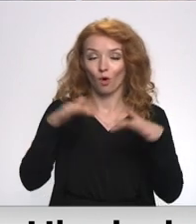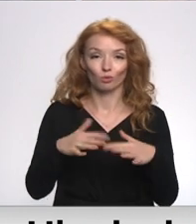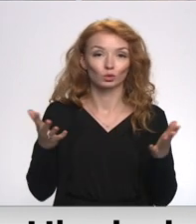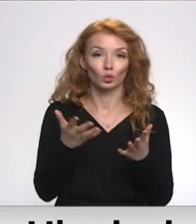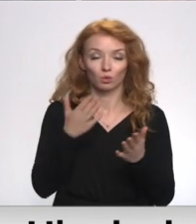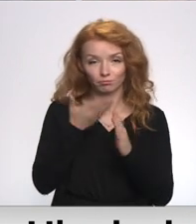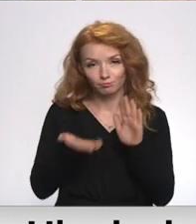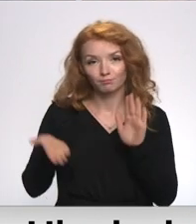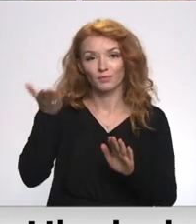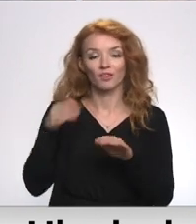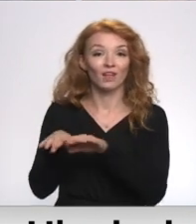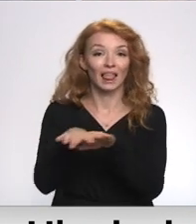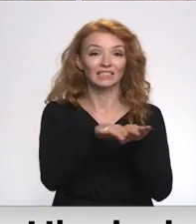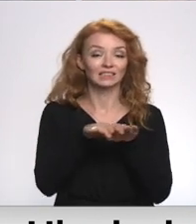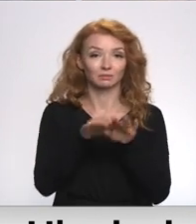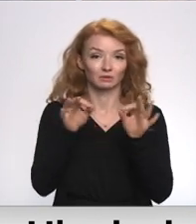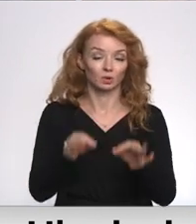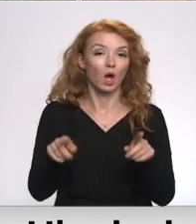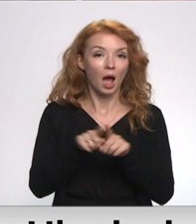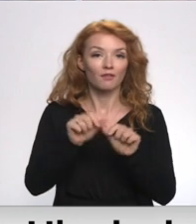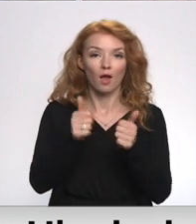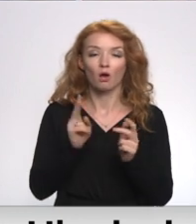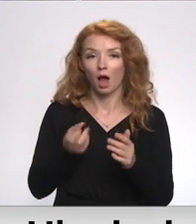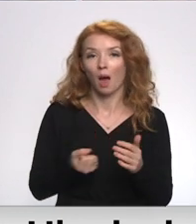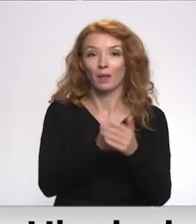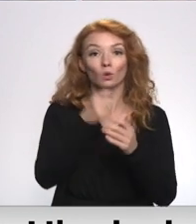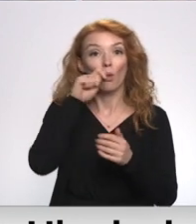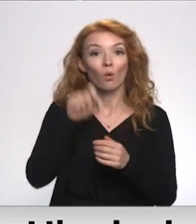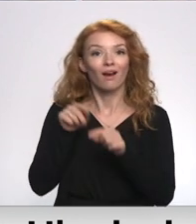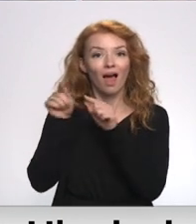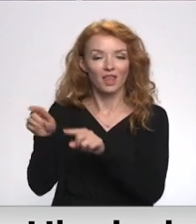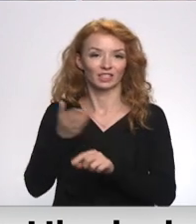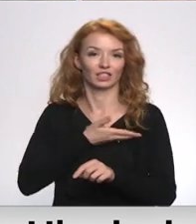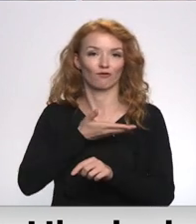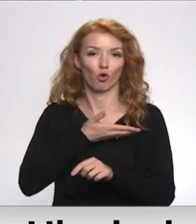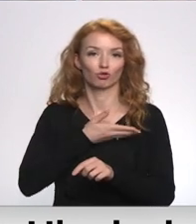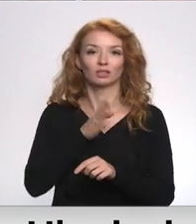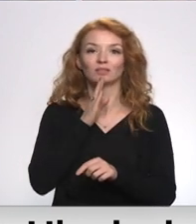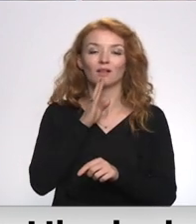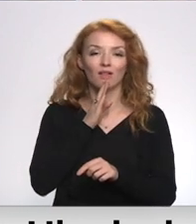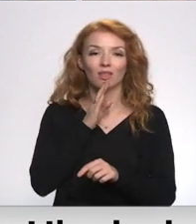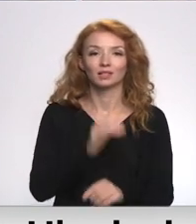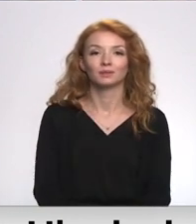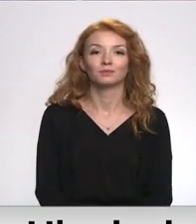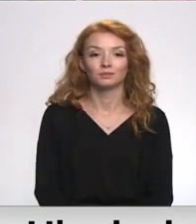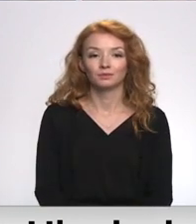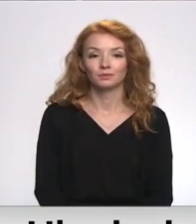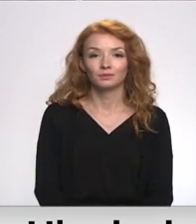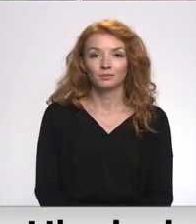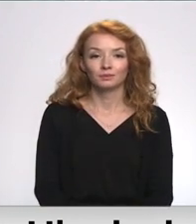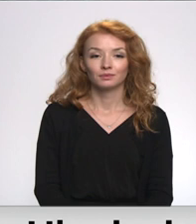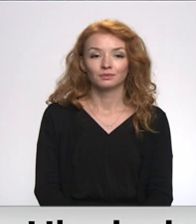akcentē vienlīdzību un arī meklē veidus, kā atbalstīt Ukrainā dzīvojušās un strādājušās sievietes. Turpin Aiki Ince.